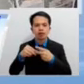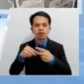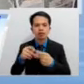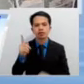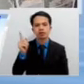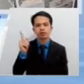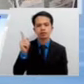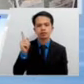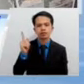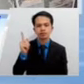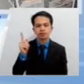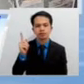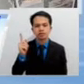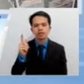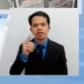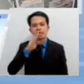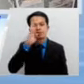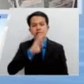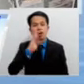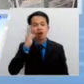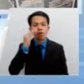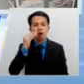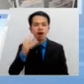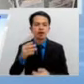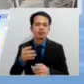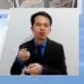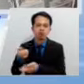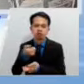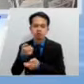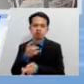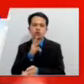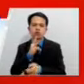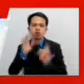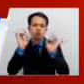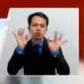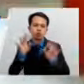yupi sa lakas ng pressure mula sa water cannon.